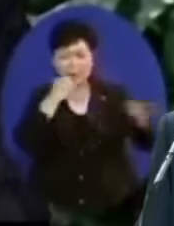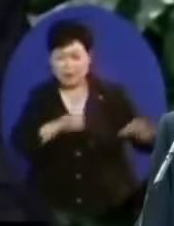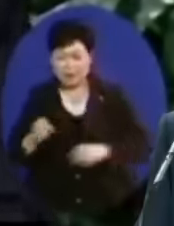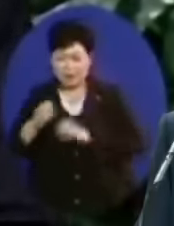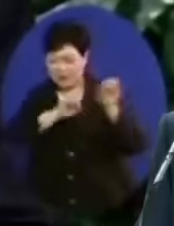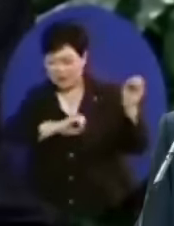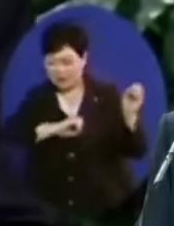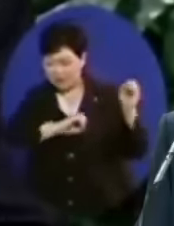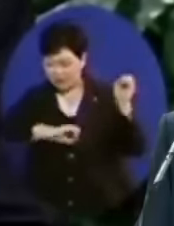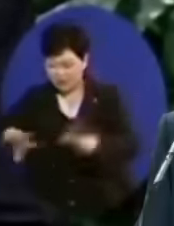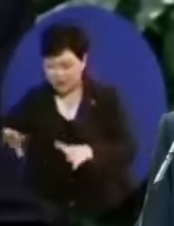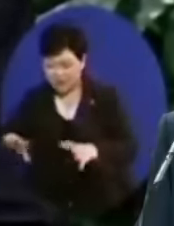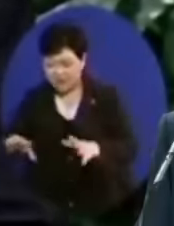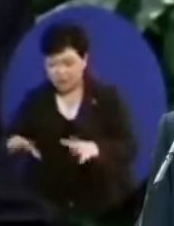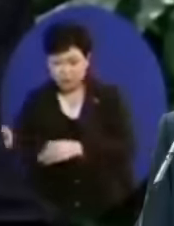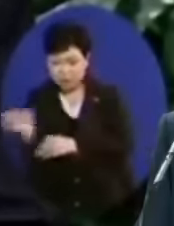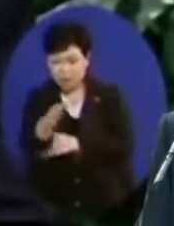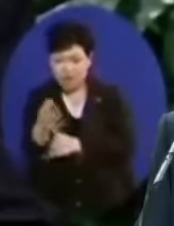덥석